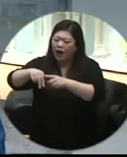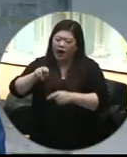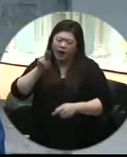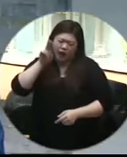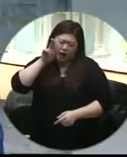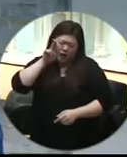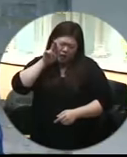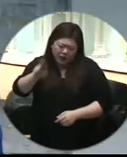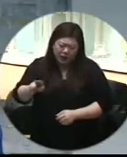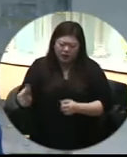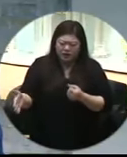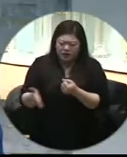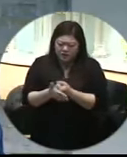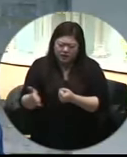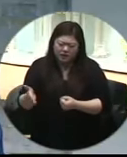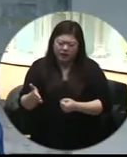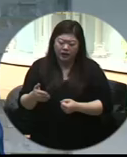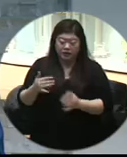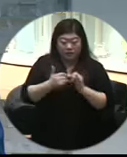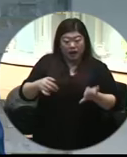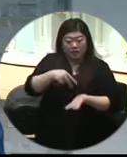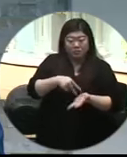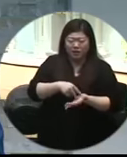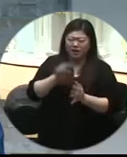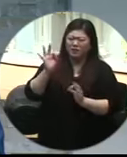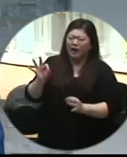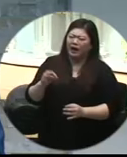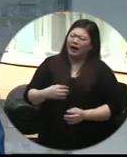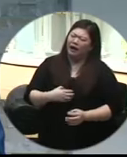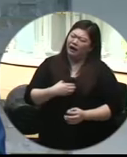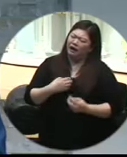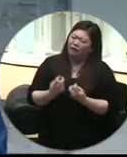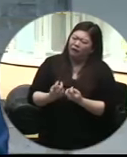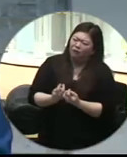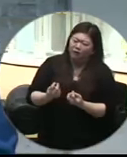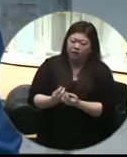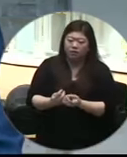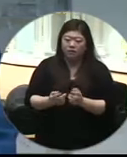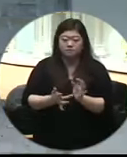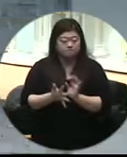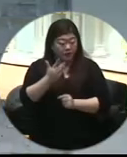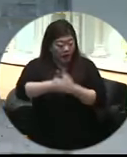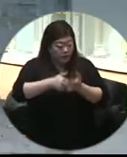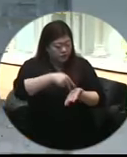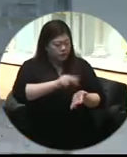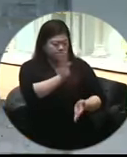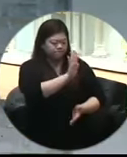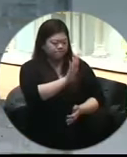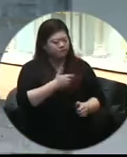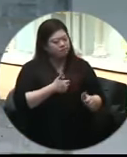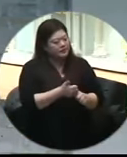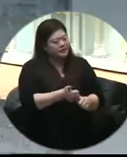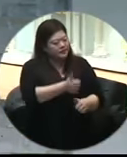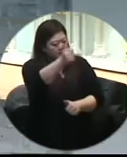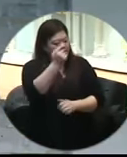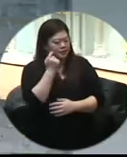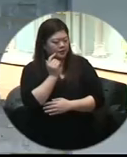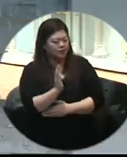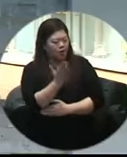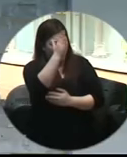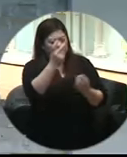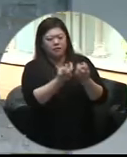바라보면 가장 영광스러운 길이다. 영광스러운 그러한 승리의 길이다라고 하는